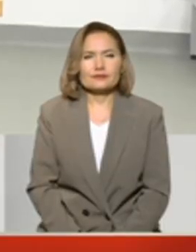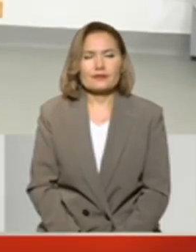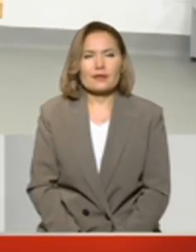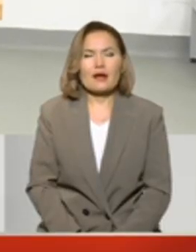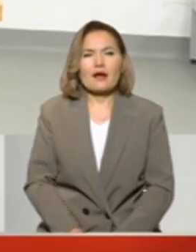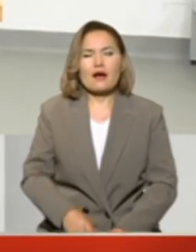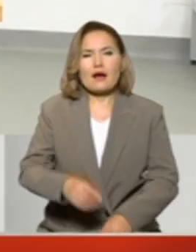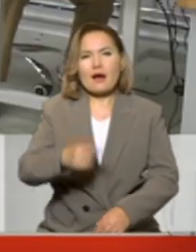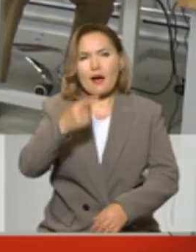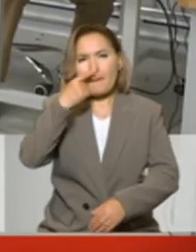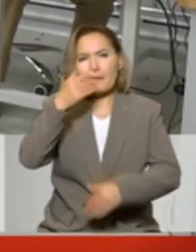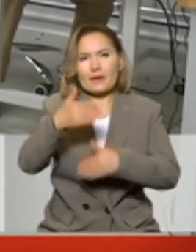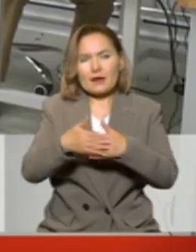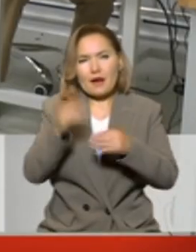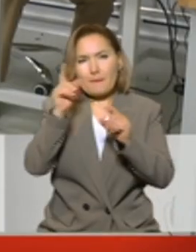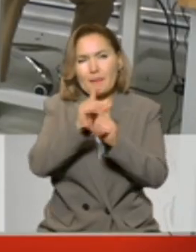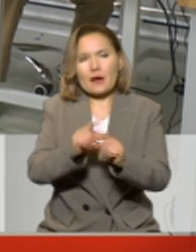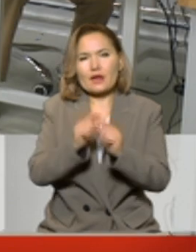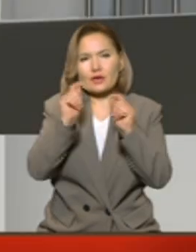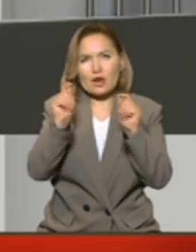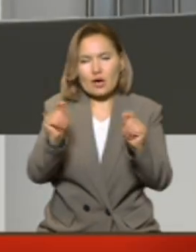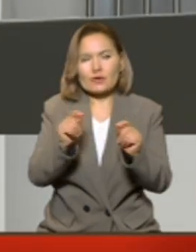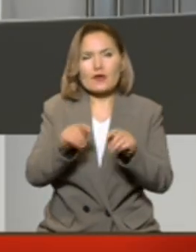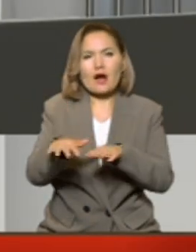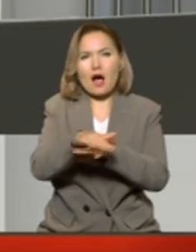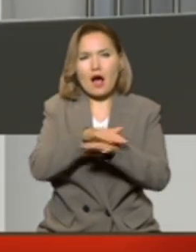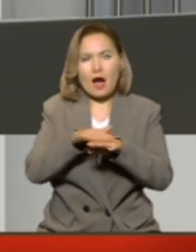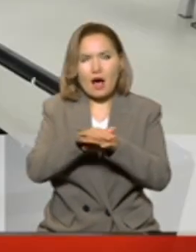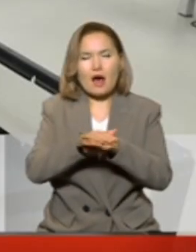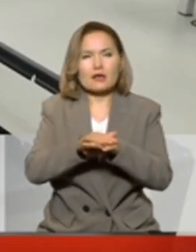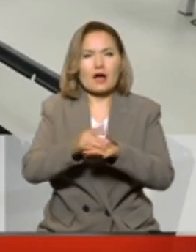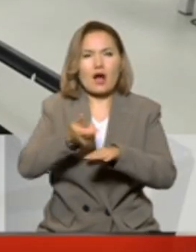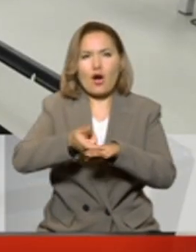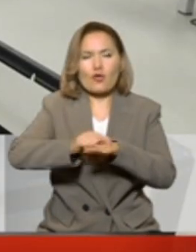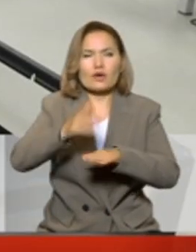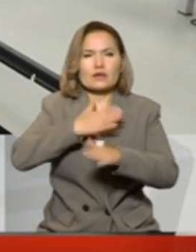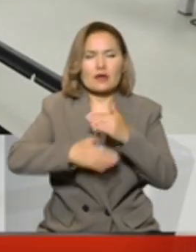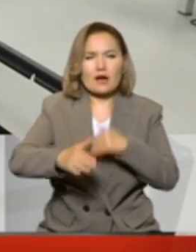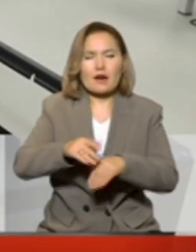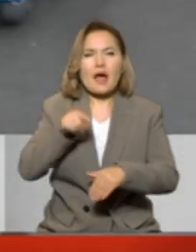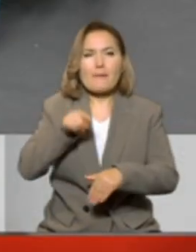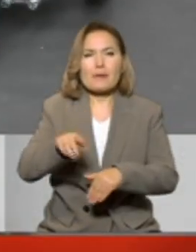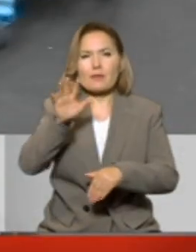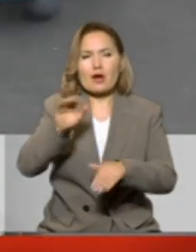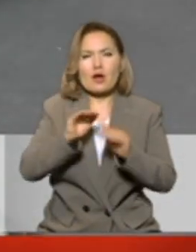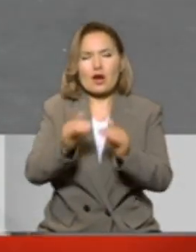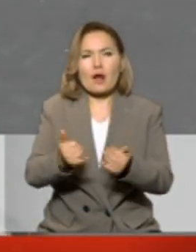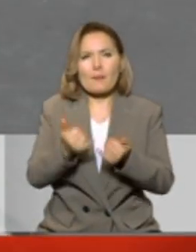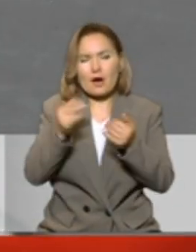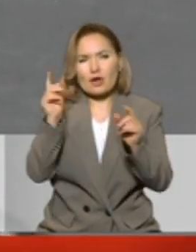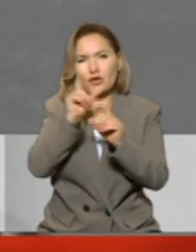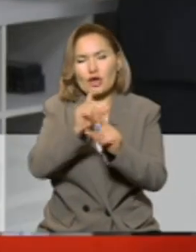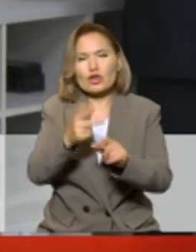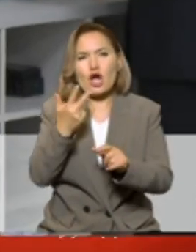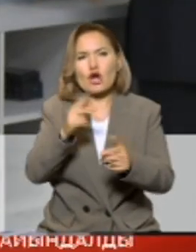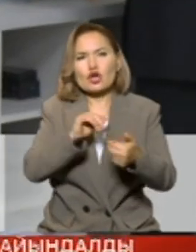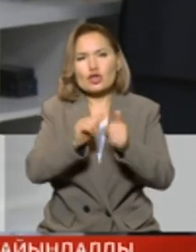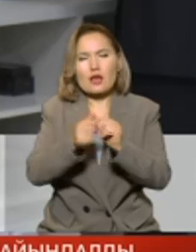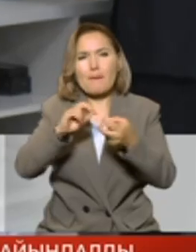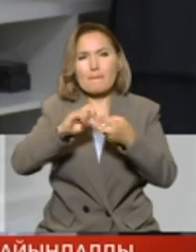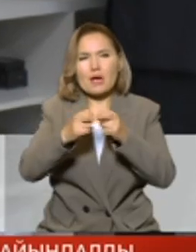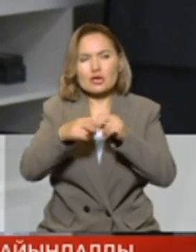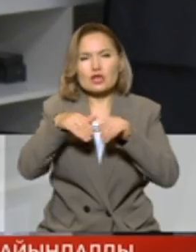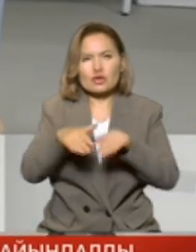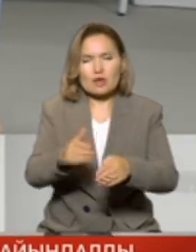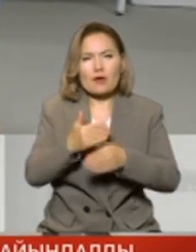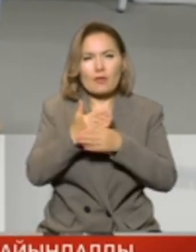Жуырда ғана пайдалануға берілген мына мектеп қошылықтар үшін қуанышты жаңалық болды. 1500 орынға шақталған білім ордасы үш ауысымды мектептердің